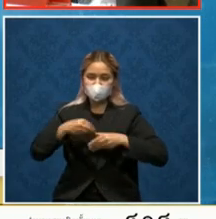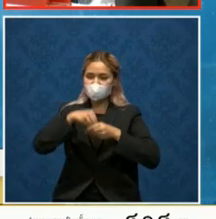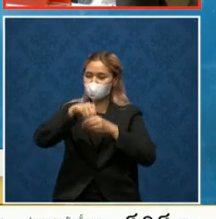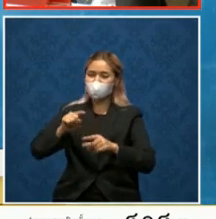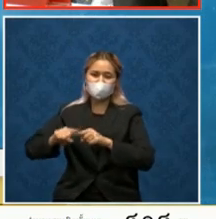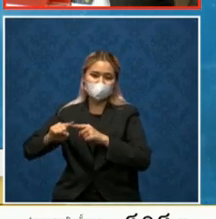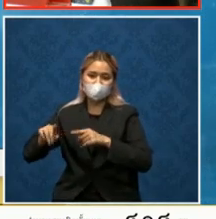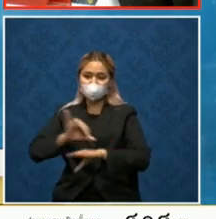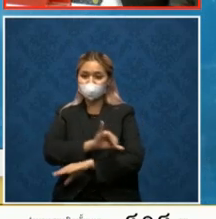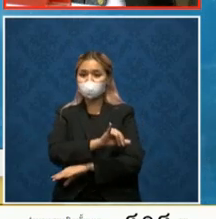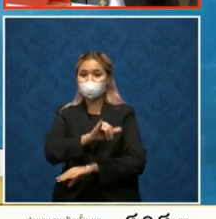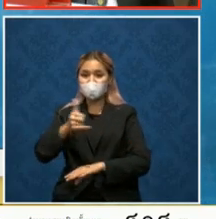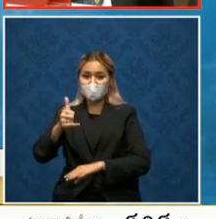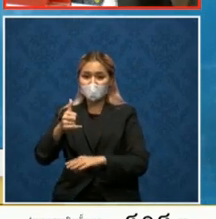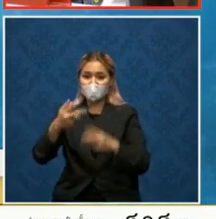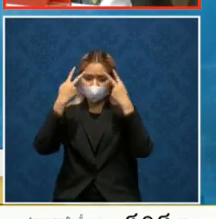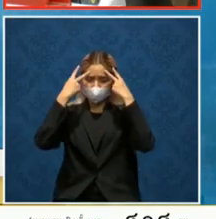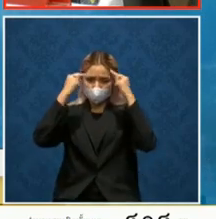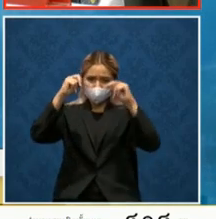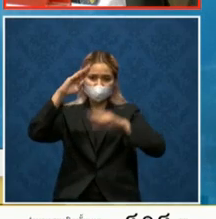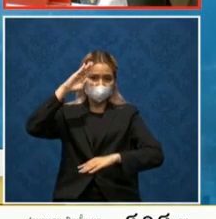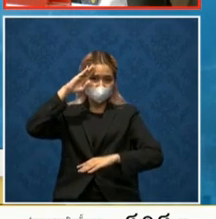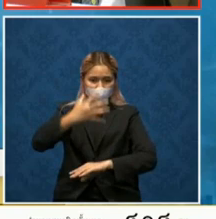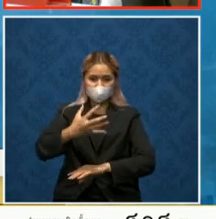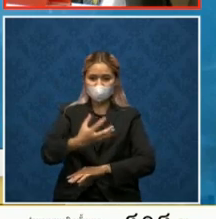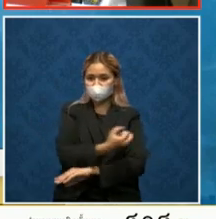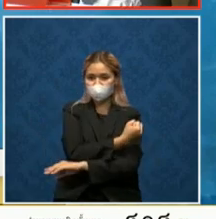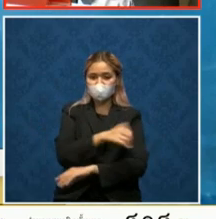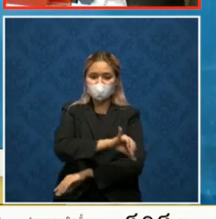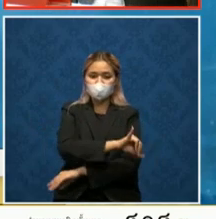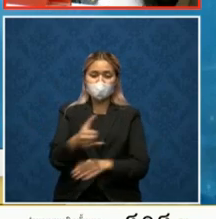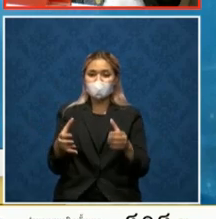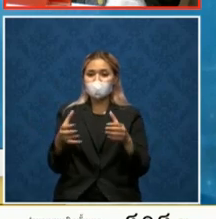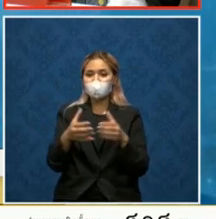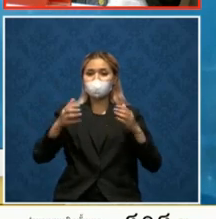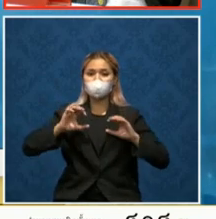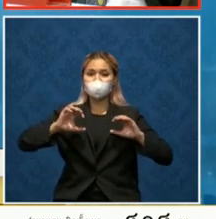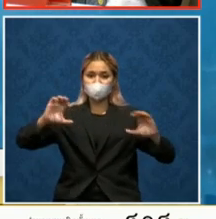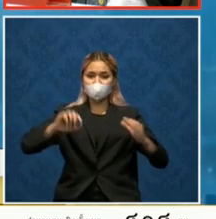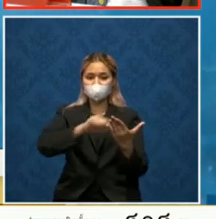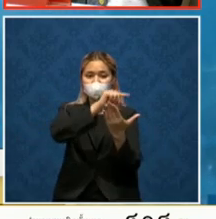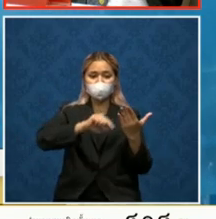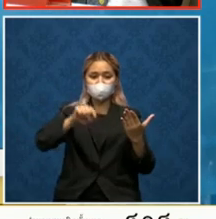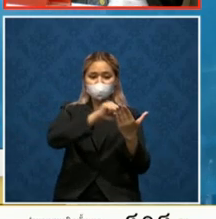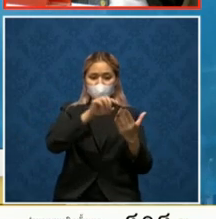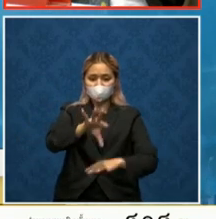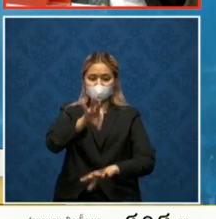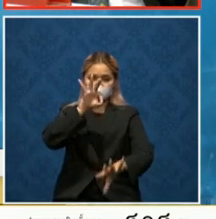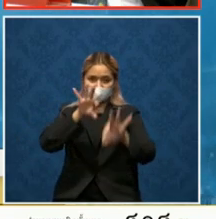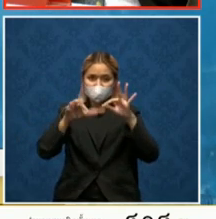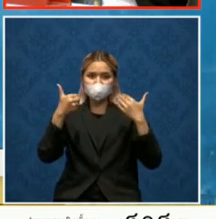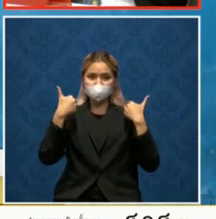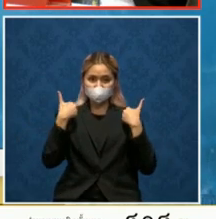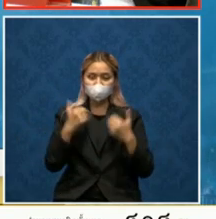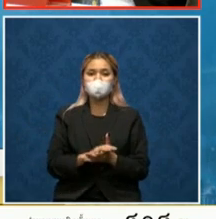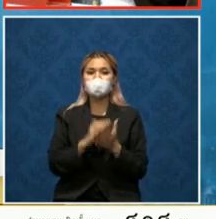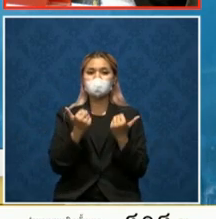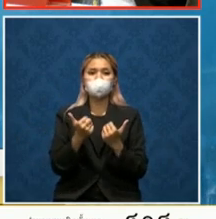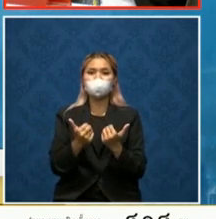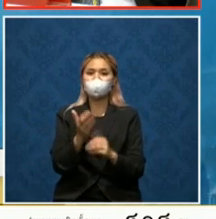ด้วยอำนาจรัฐประหารหรือว่ารัฐบาลที่มาจากการเลือกตั้งที่พี่คนพิการอยู่นี่